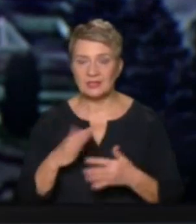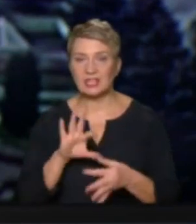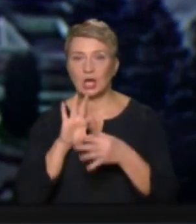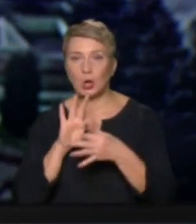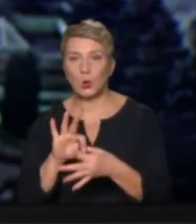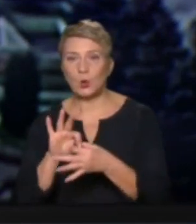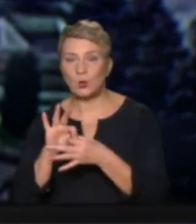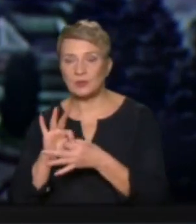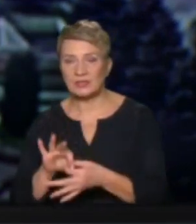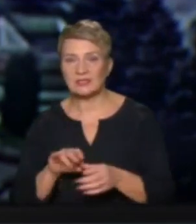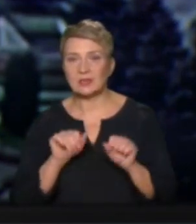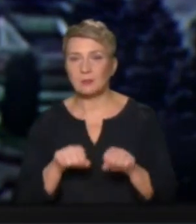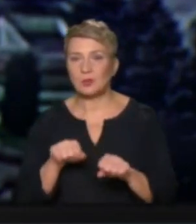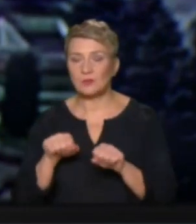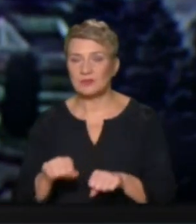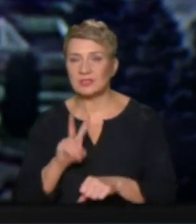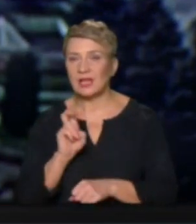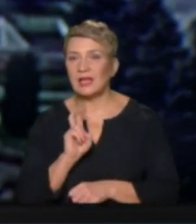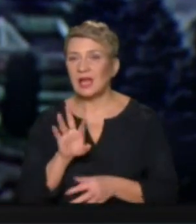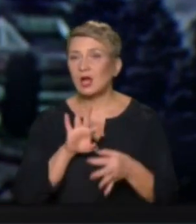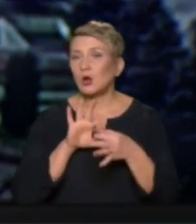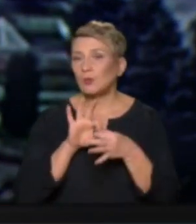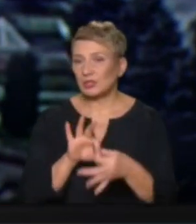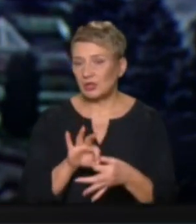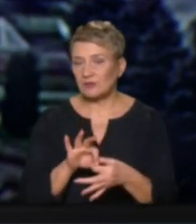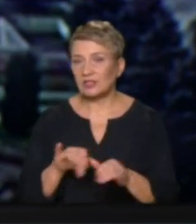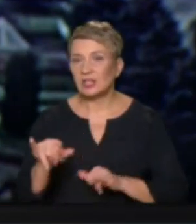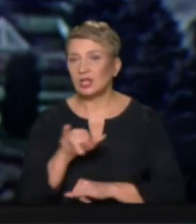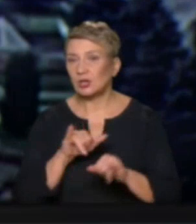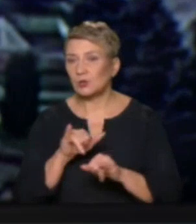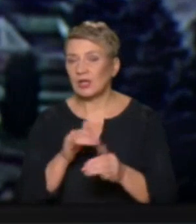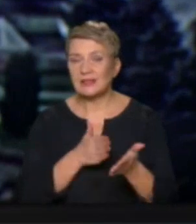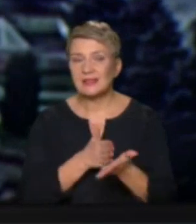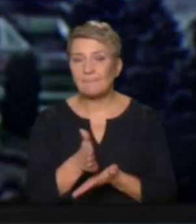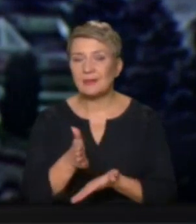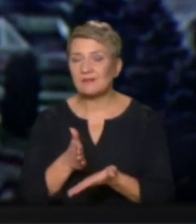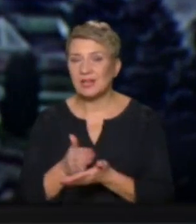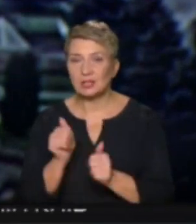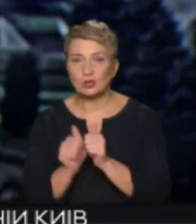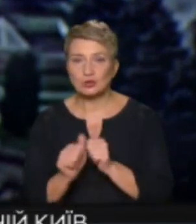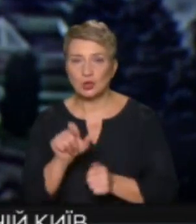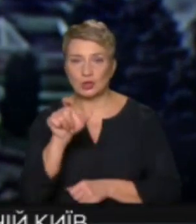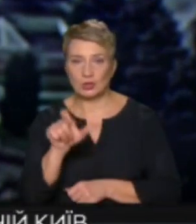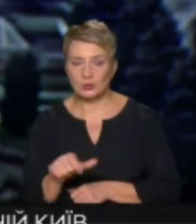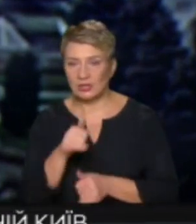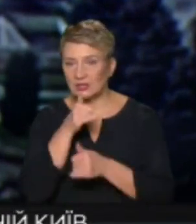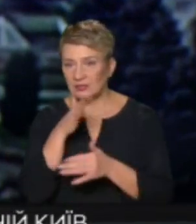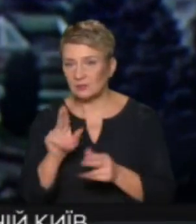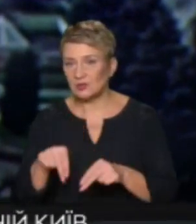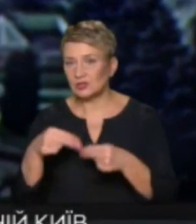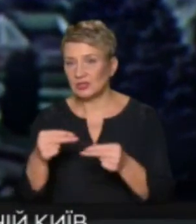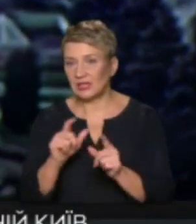комунікації, про можливості, як комунікувати. І головне, куди перенаправляти. Жодна людина не зможе дати відповіді на